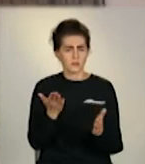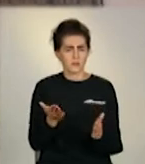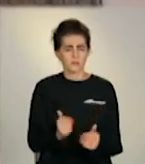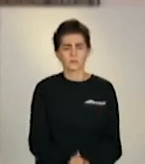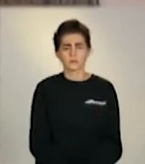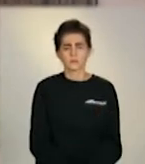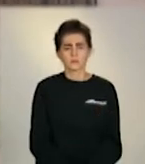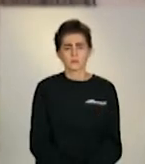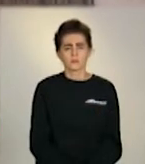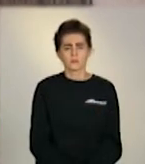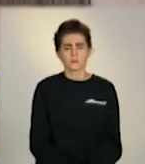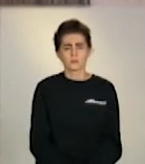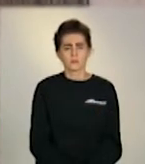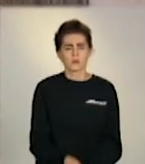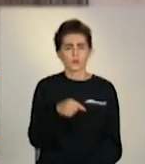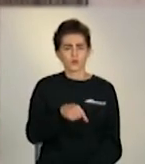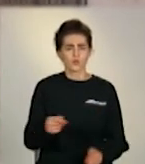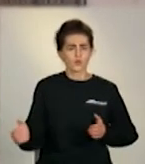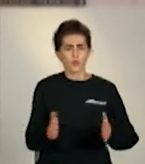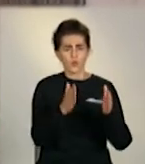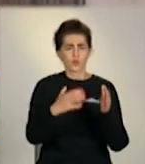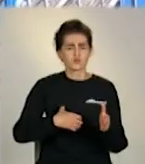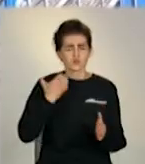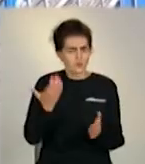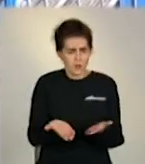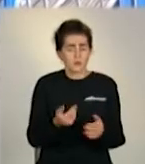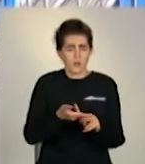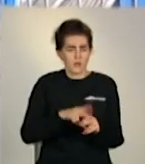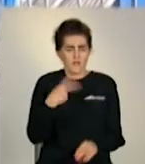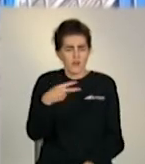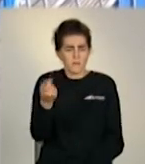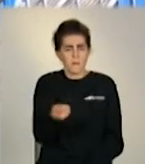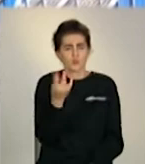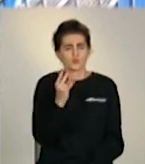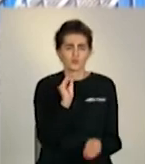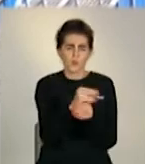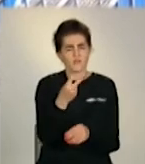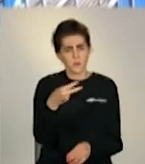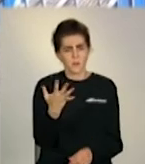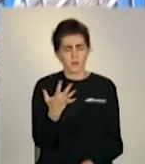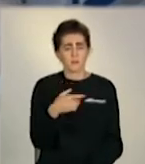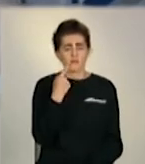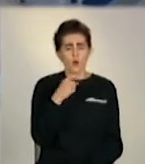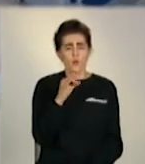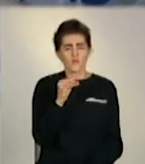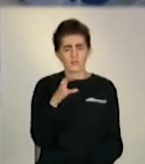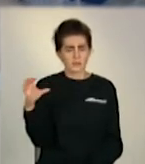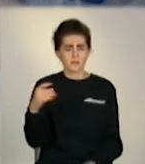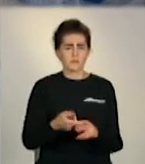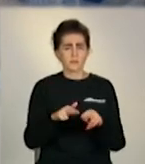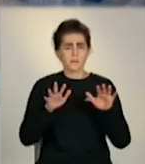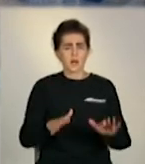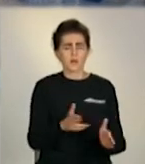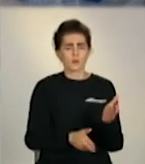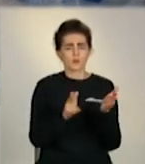дорозі. Тут, по-моєму, 20 мало. Тут 25 треба. Чи було подорожчання офіційним? Офісу, як такого, за місцем реєстрації